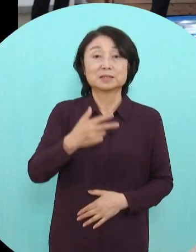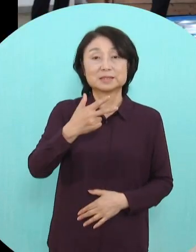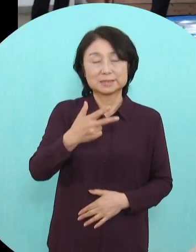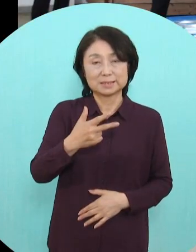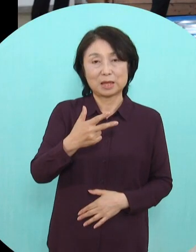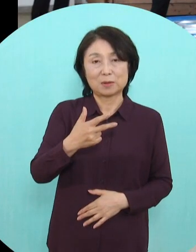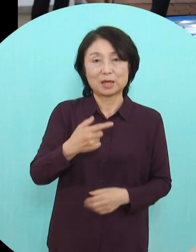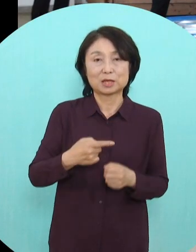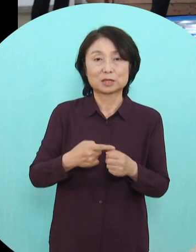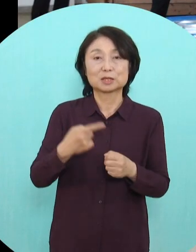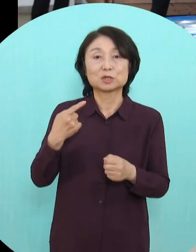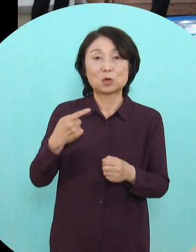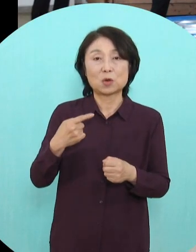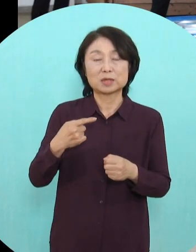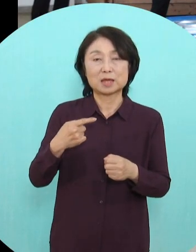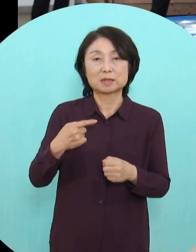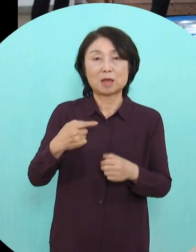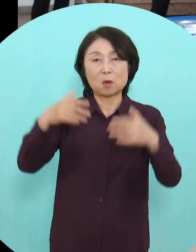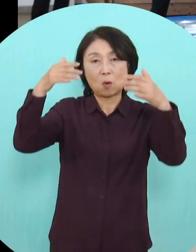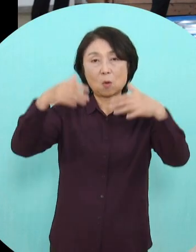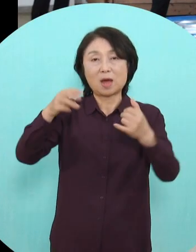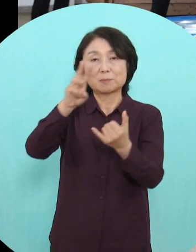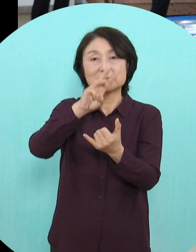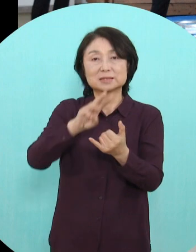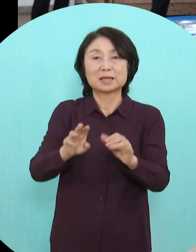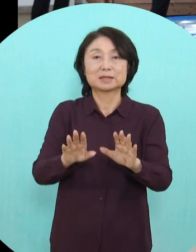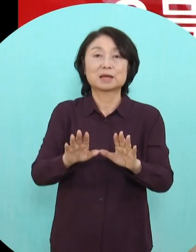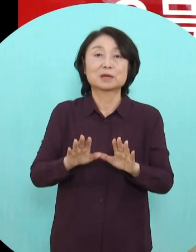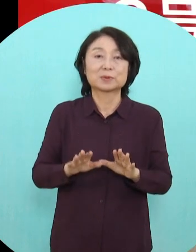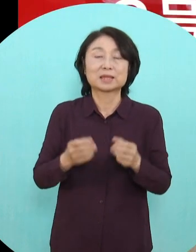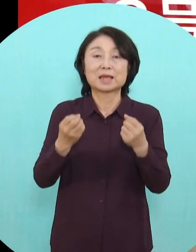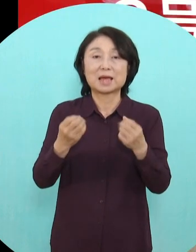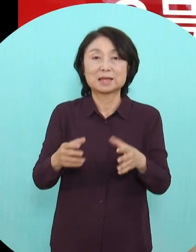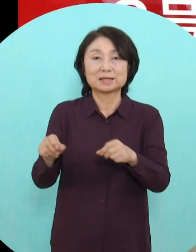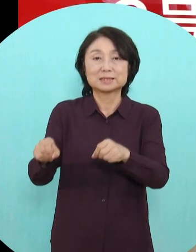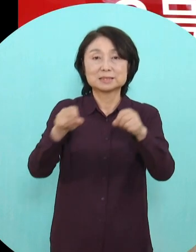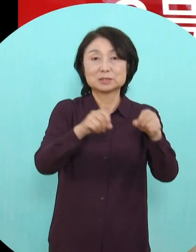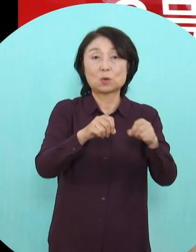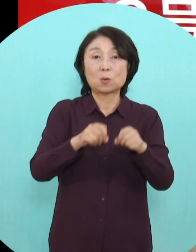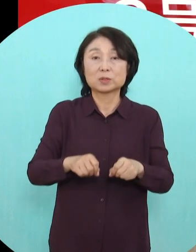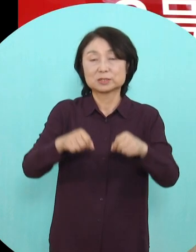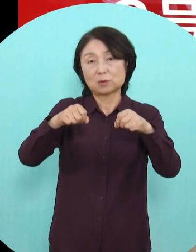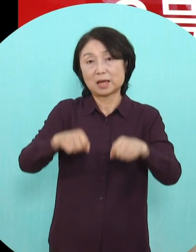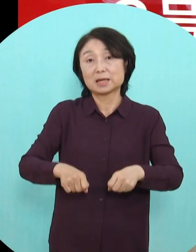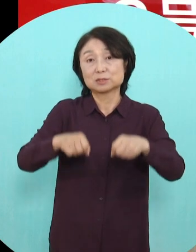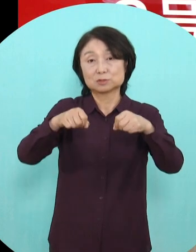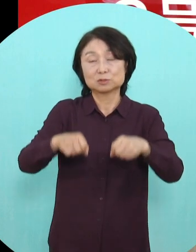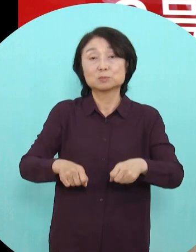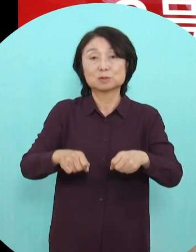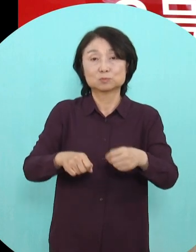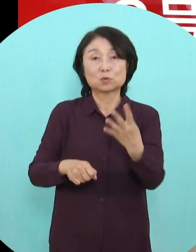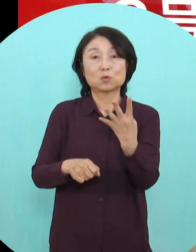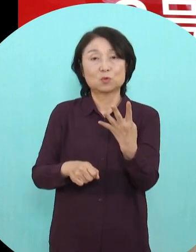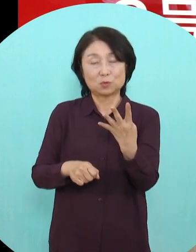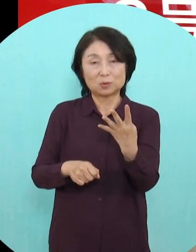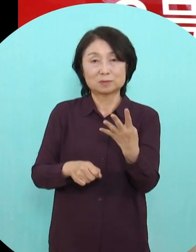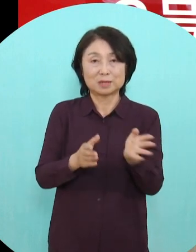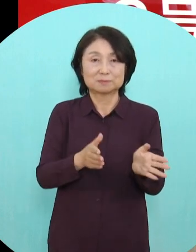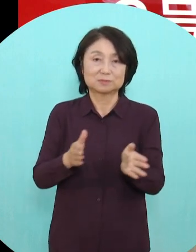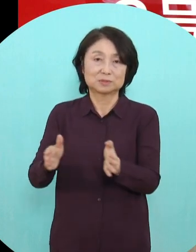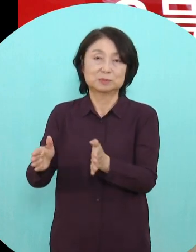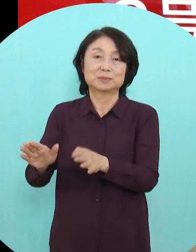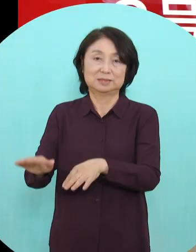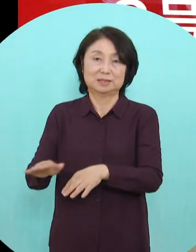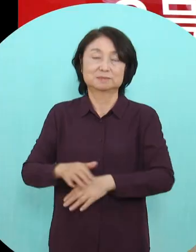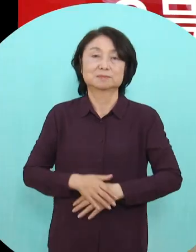山口市では去年の大雨災害を受けて新たに移動式の排水ポンプ設備を4台導入